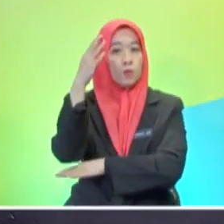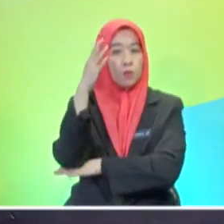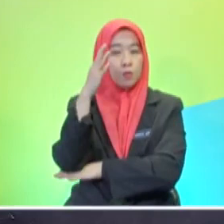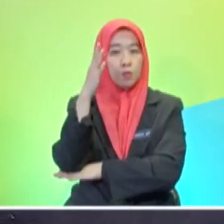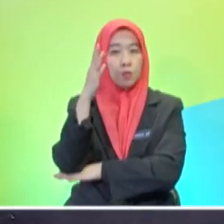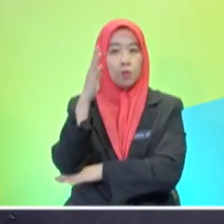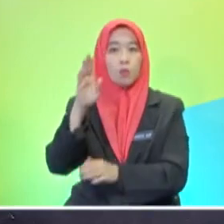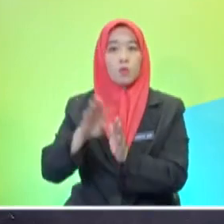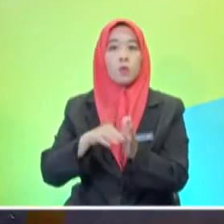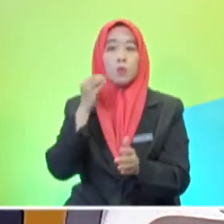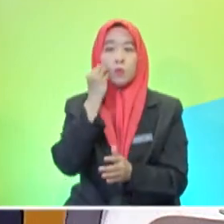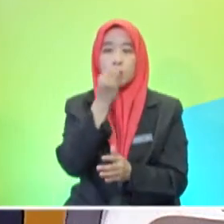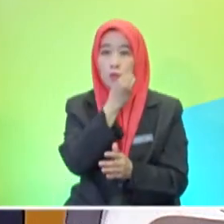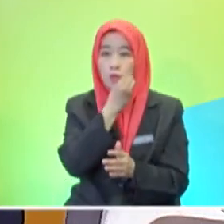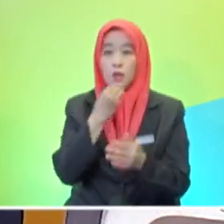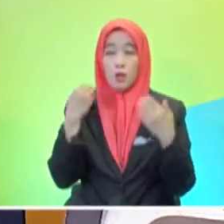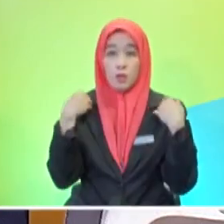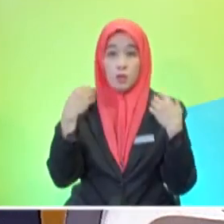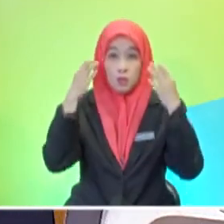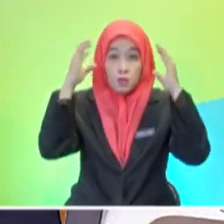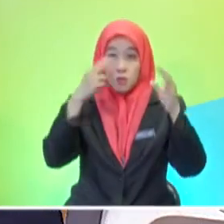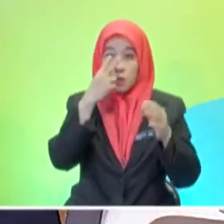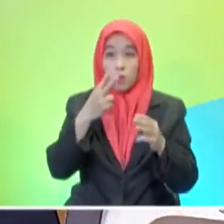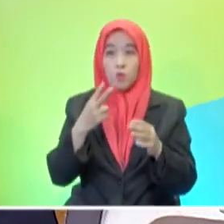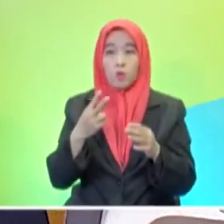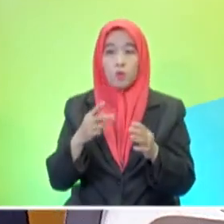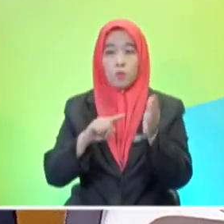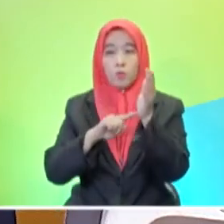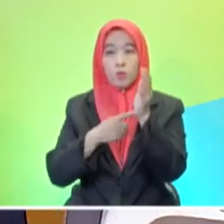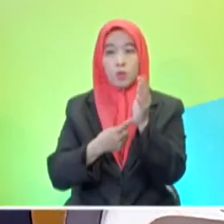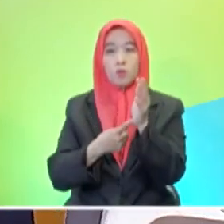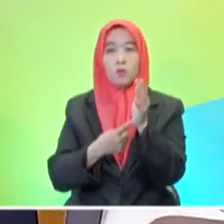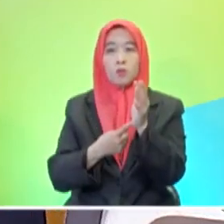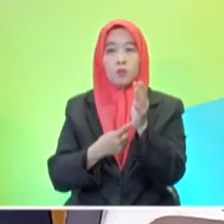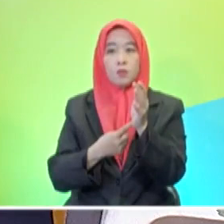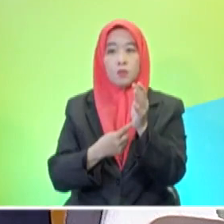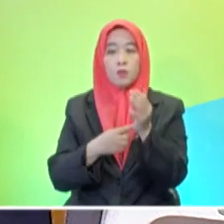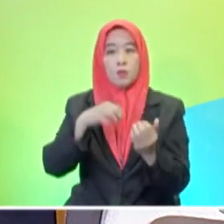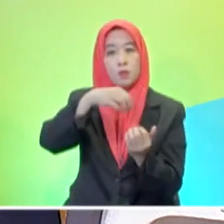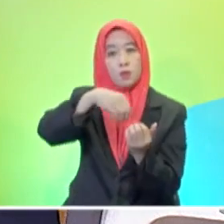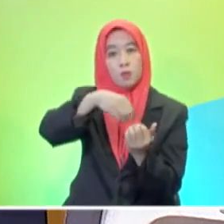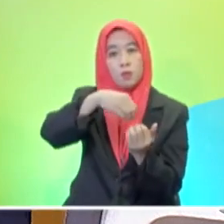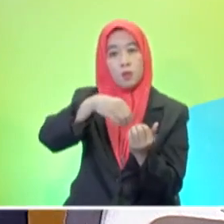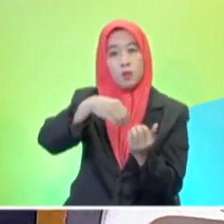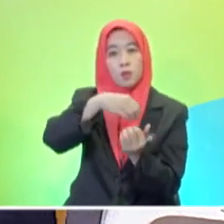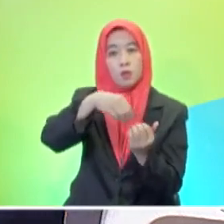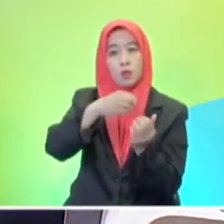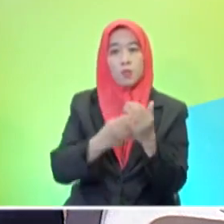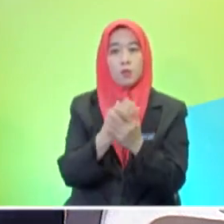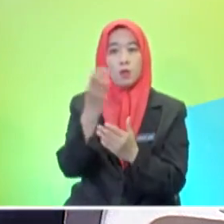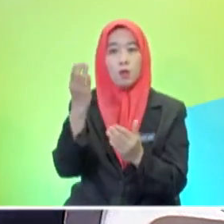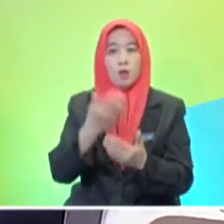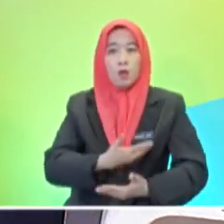bening bercambah, anak pokok, pokok berbunga. Satu lagi, cepat. Satu lagi cikgu yang terakhir. Okay. Dia berbuah. Nak bintang